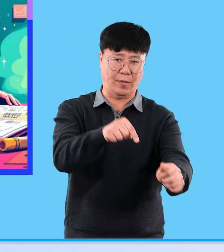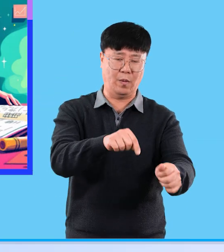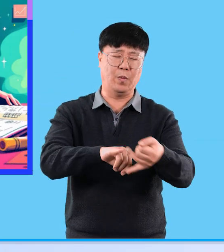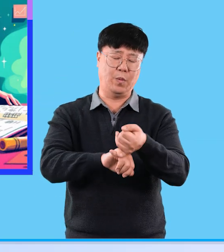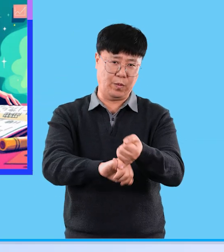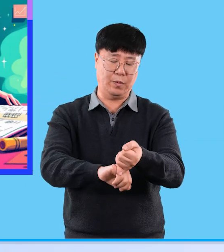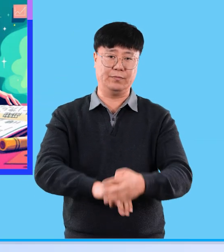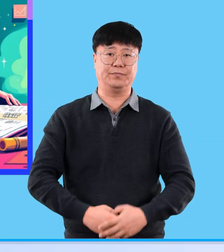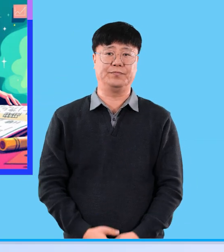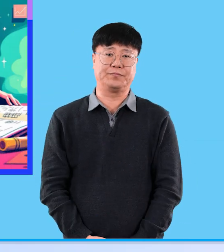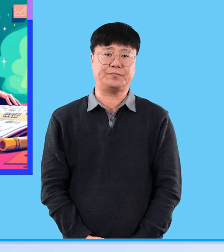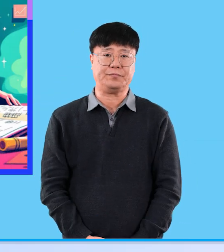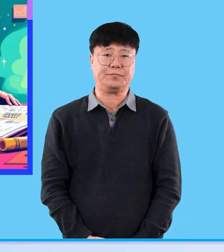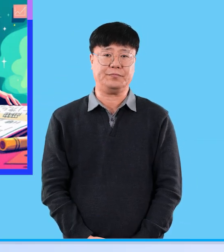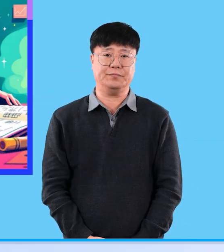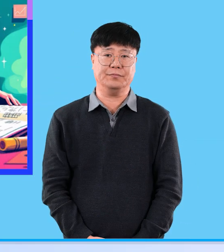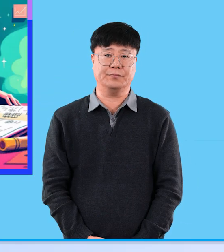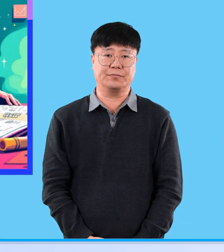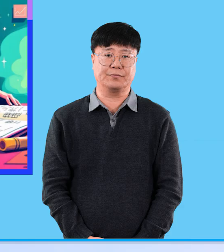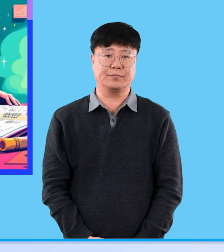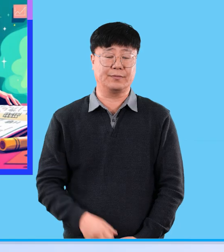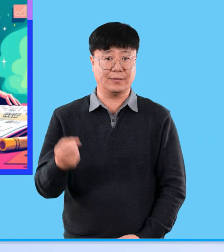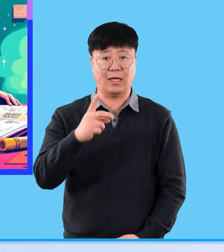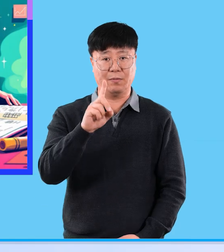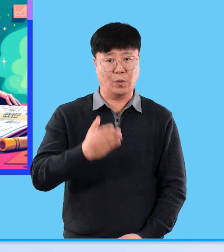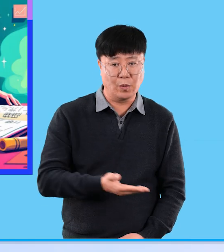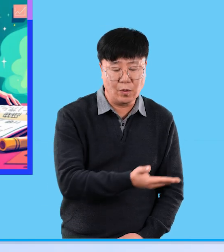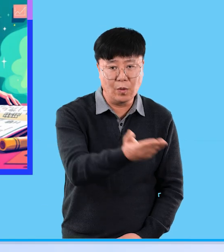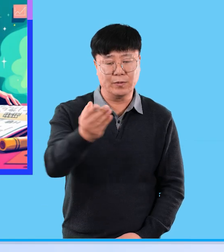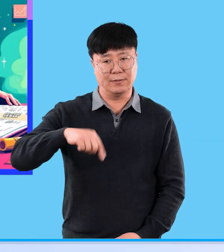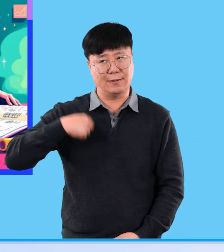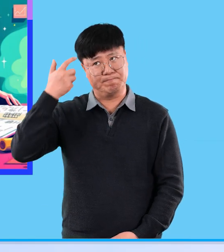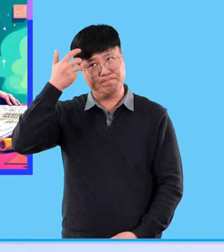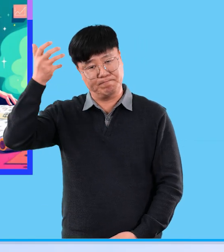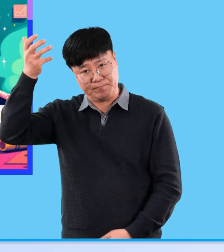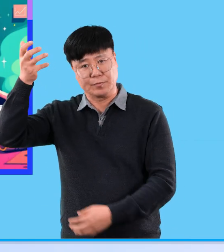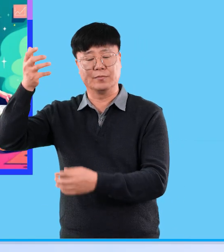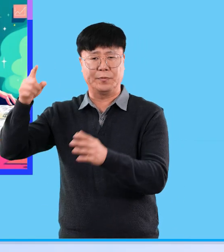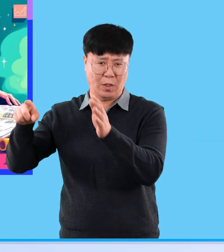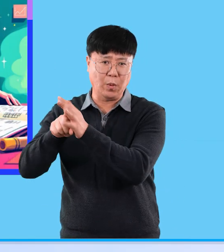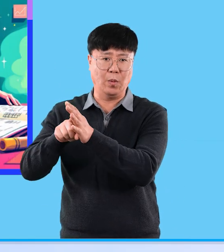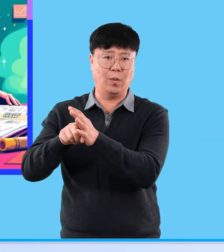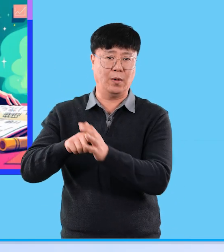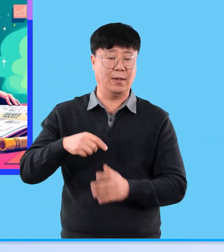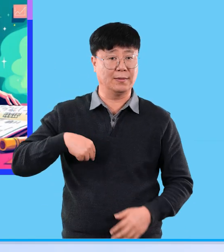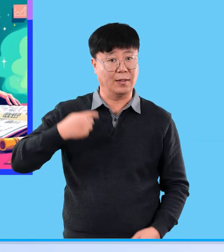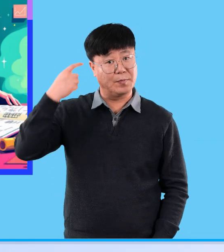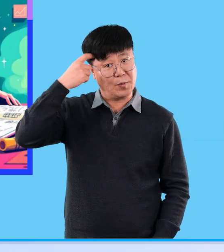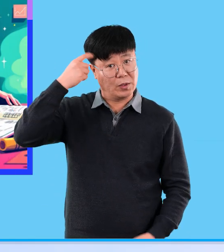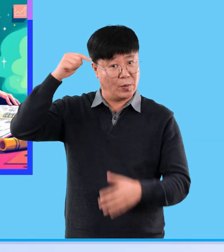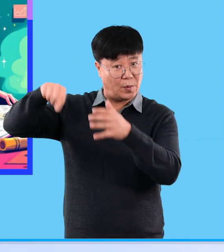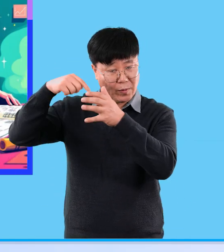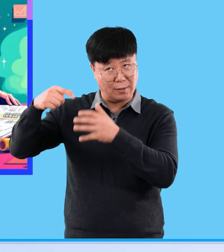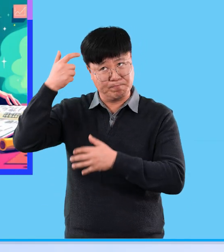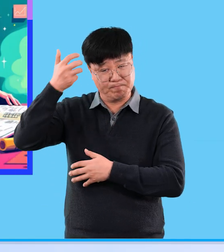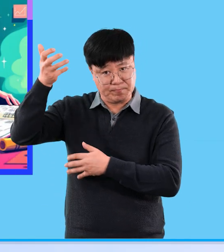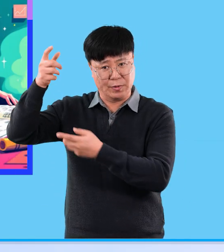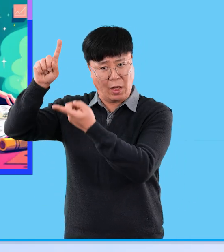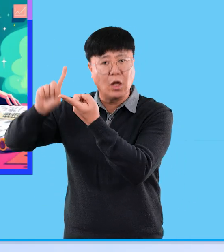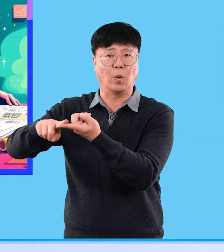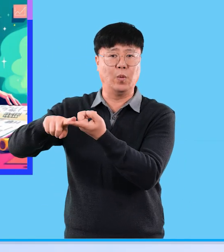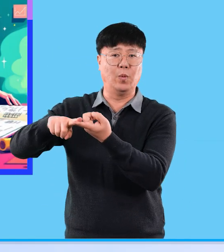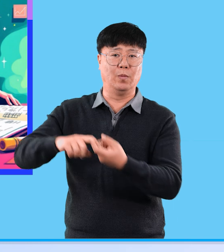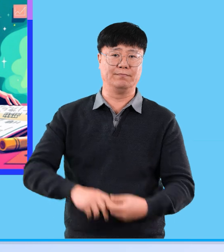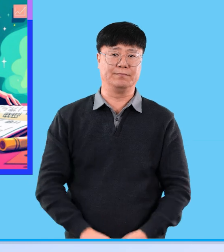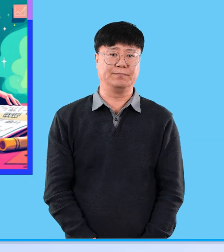생각을 반영해야 합니다. 다시 한번 여러분들의 영감을 믿고 여러분들의 머릿속에 있는